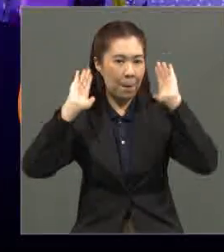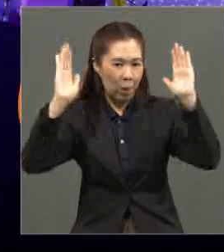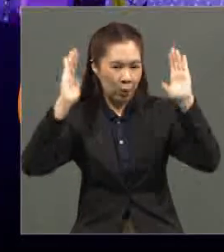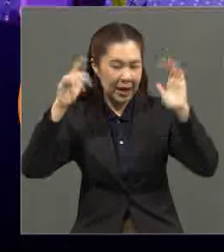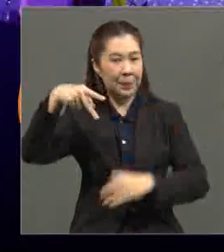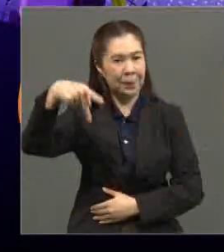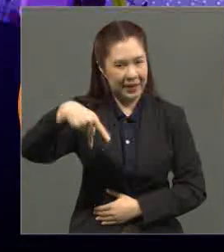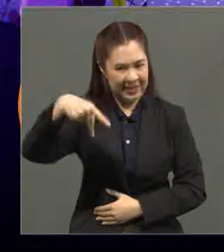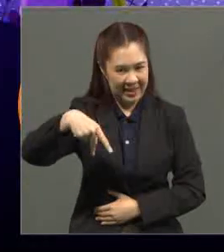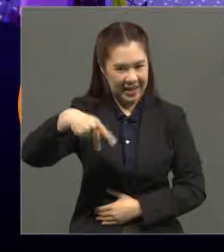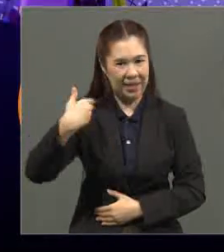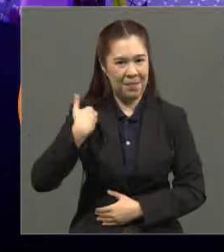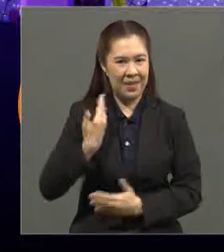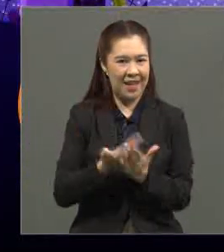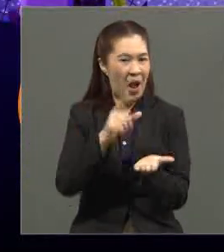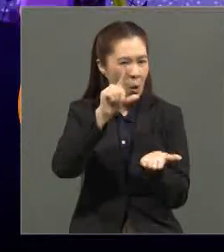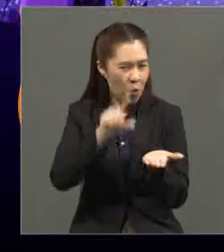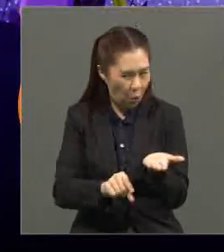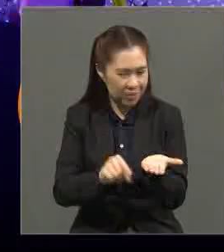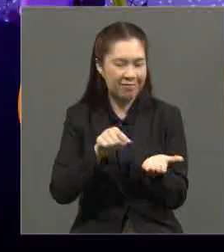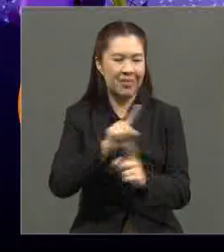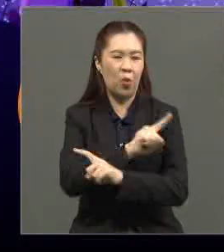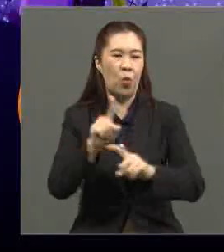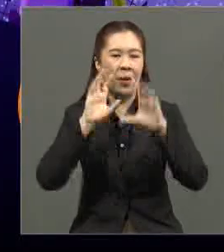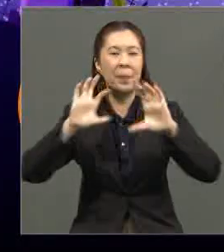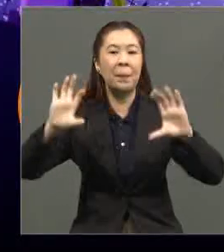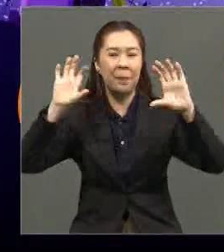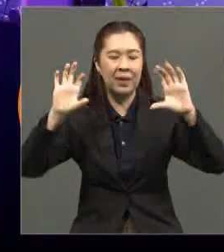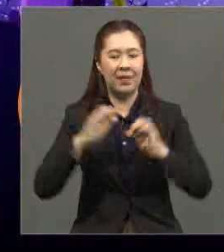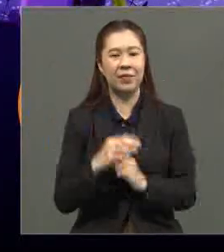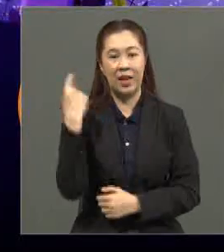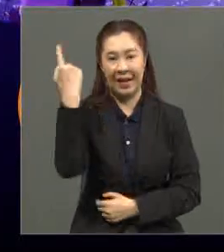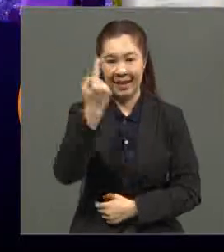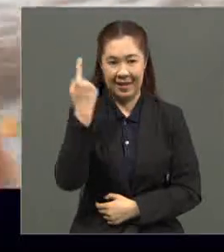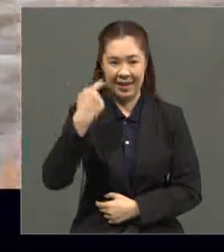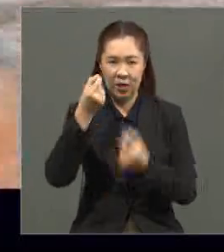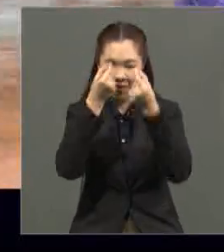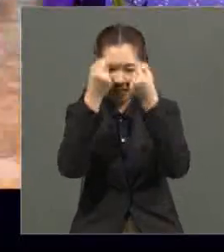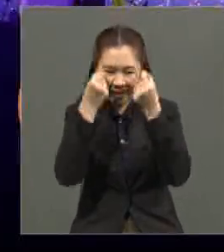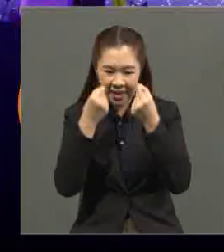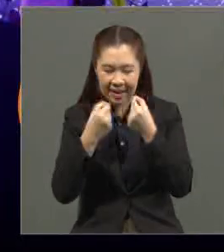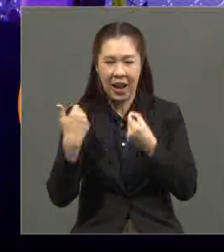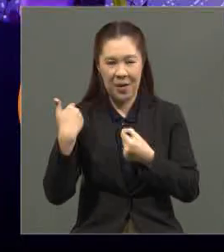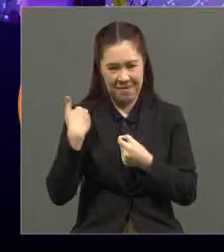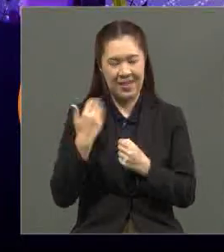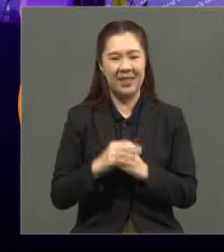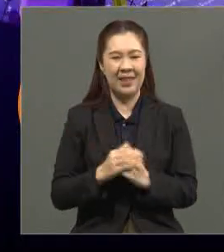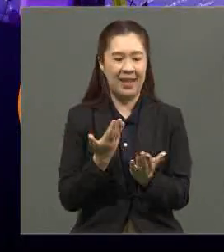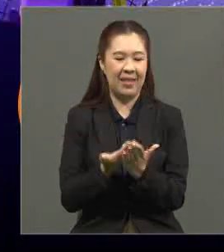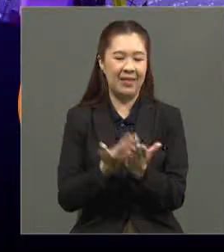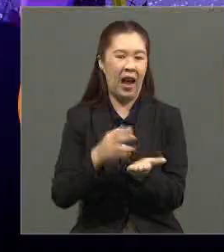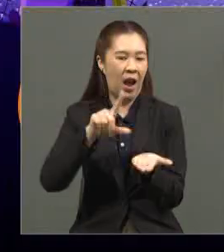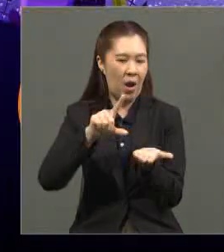ค่ะรถหลอกหลอนค่ะต้อนรับฮาโลวีนค่ะสำหรับนักท่องเที่ยวที่แต่งหน้าแต่งกายมาเที่ยวสนสัตว์รับไปเลยส่วนลด